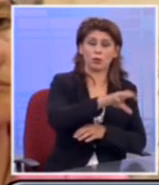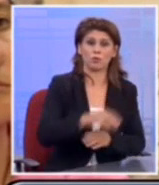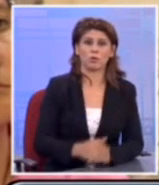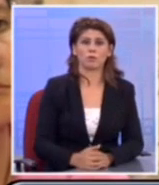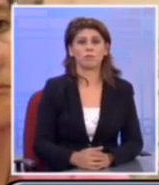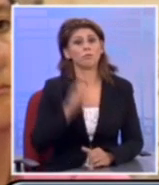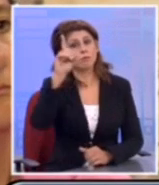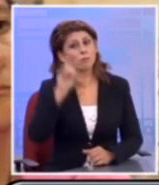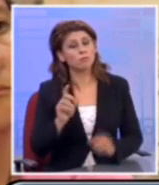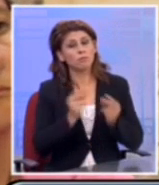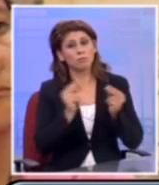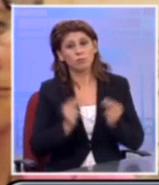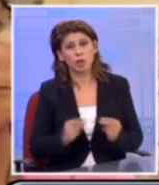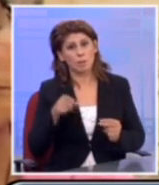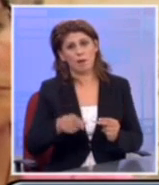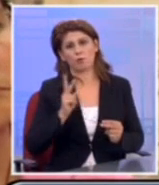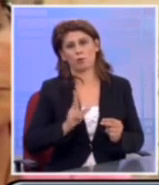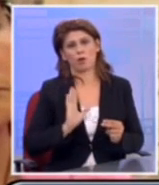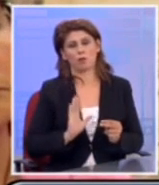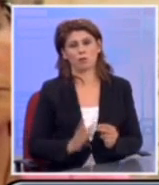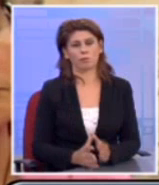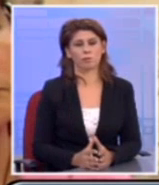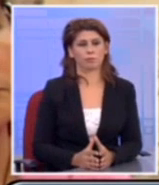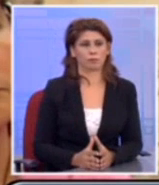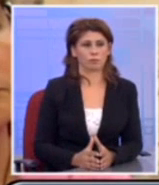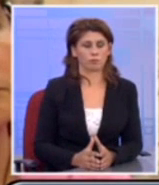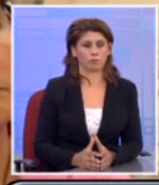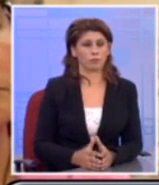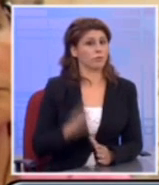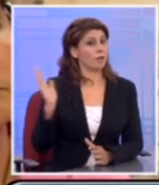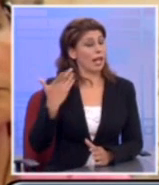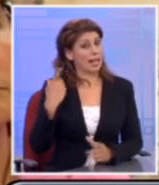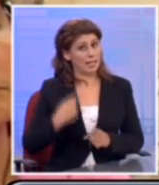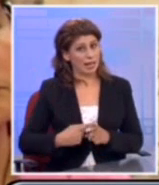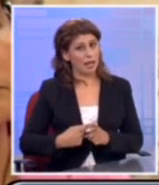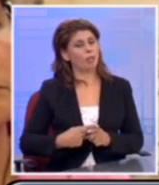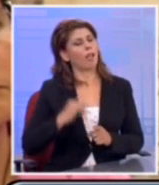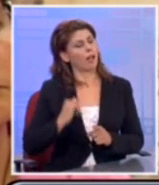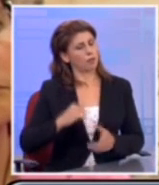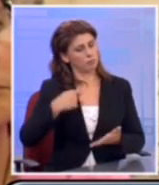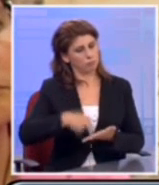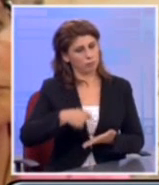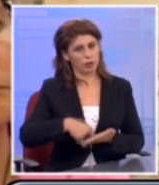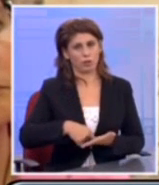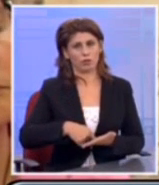τις πιθανές συνέπειες αυτού του κακού. Εάν η Ελλάδα εξακολουθεί να πληρώνει